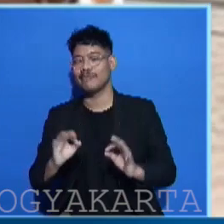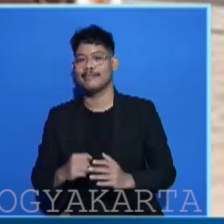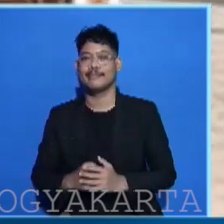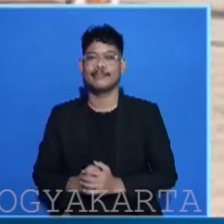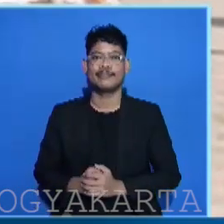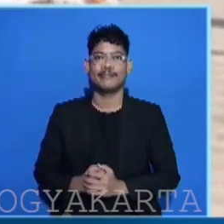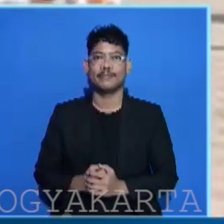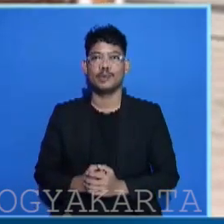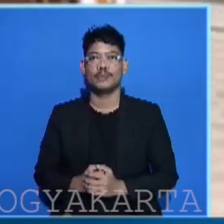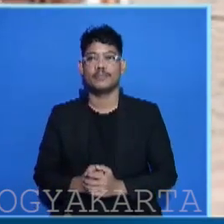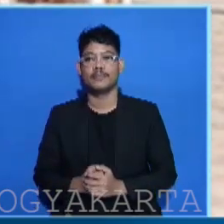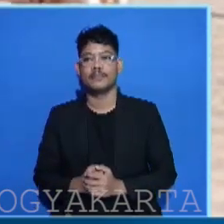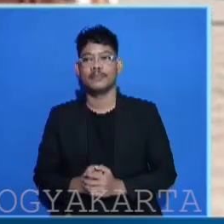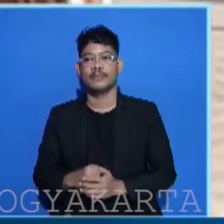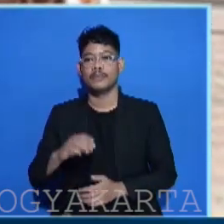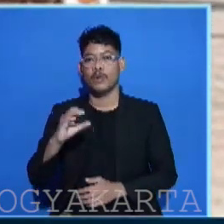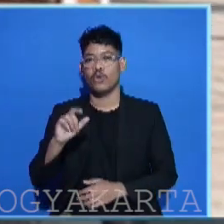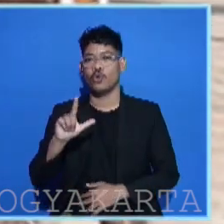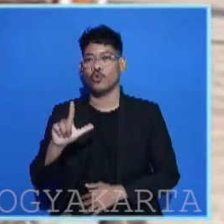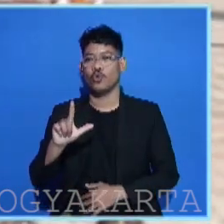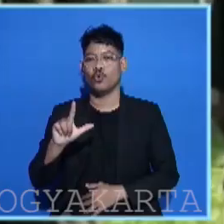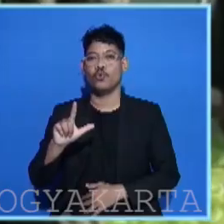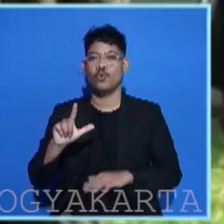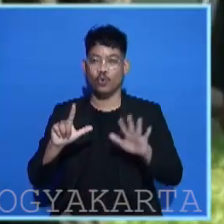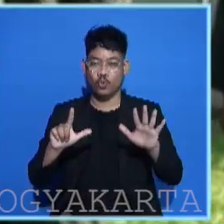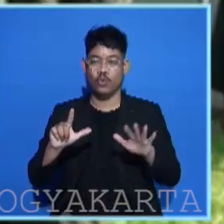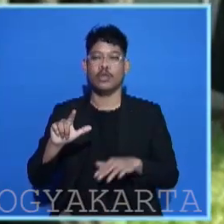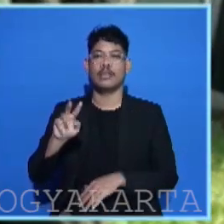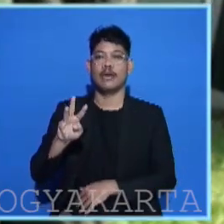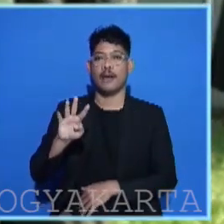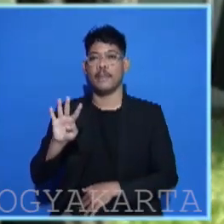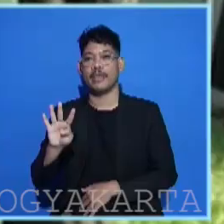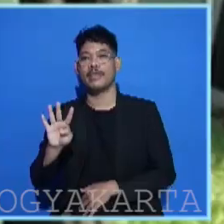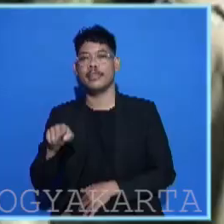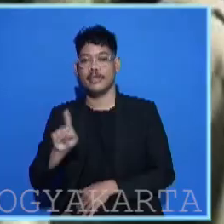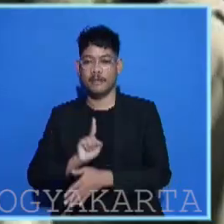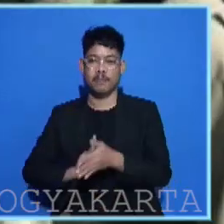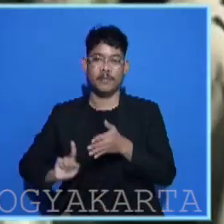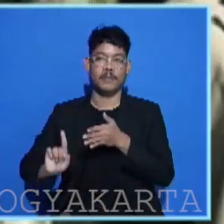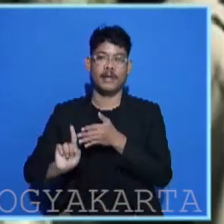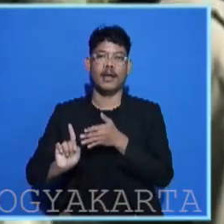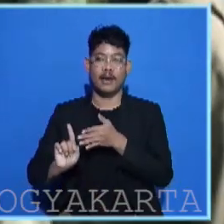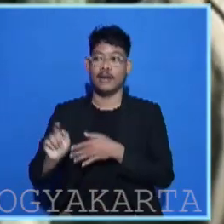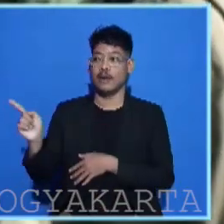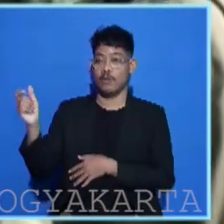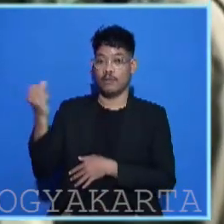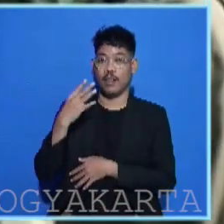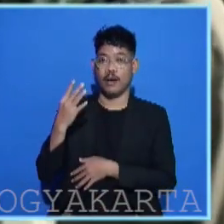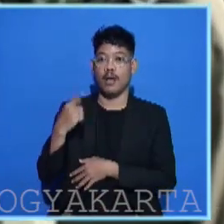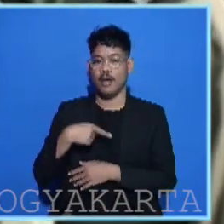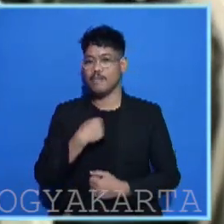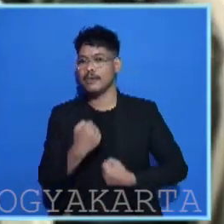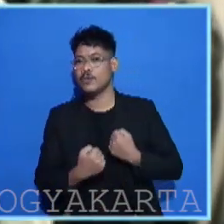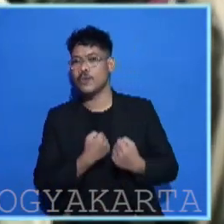Dandim 0734 Kota Yogyakarta, Kolonel ARH Burhan Fajari Arfian menyampaikan, sasaran kegiatan